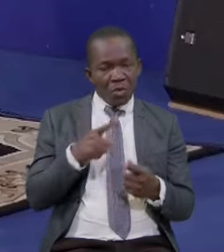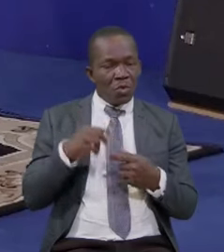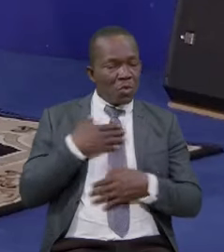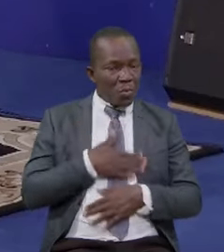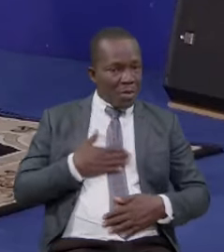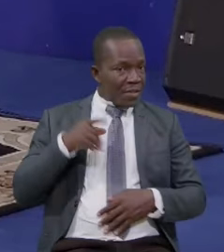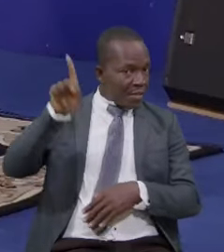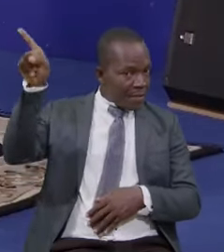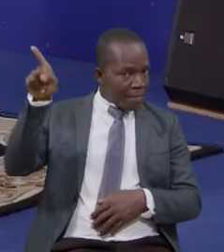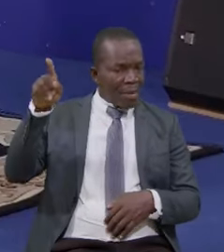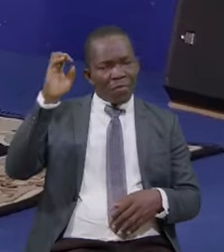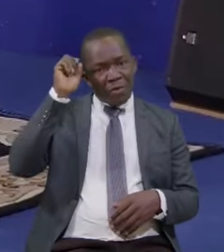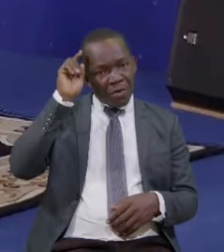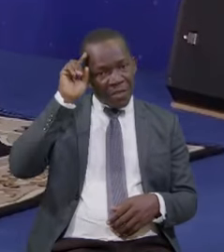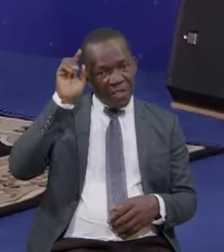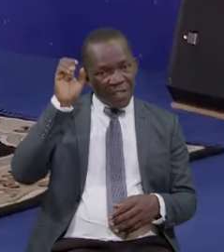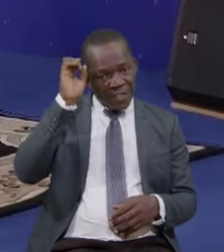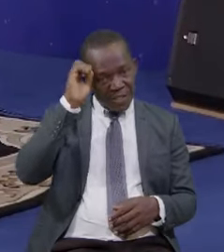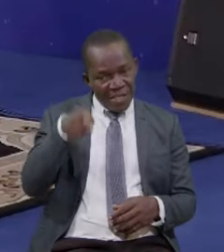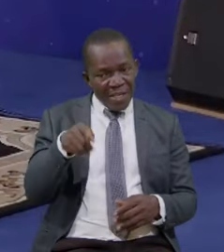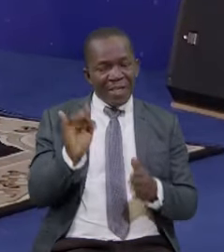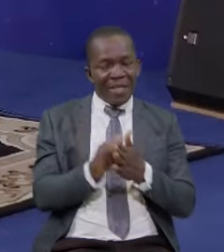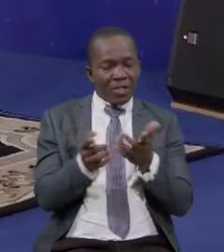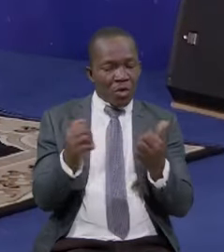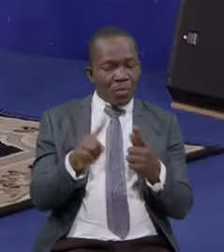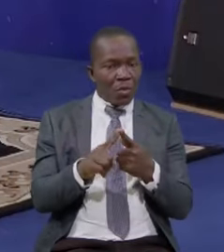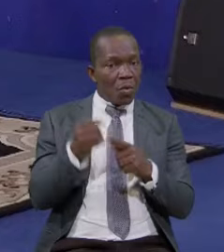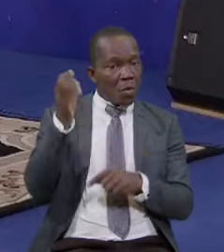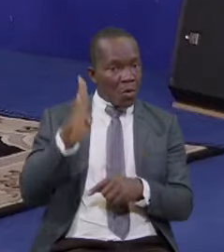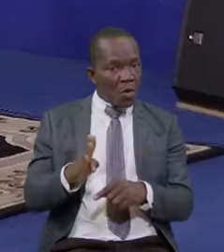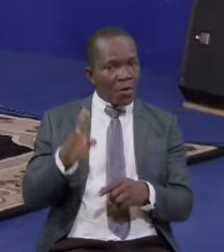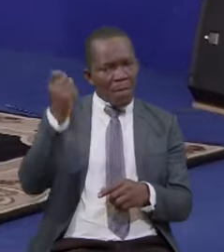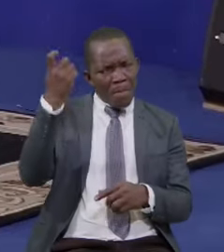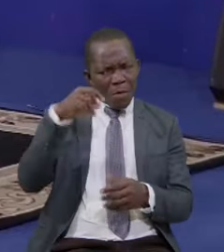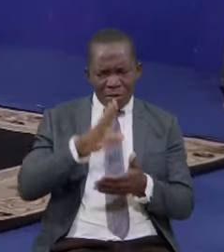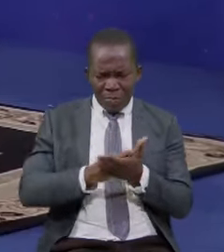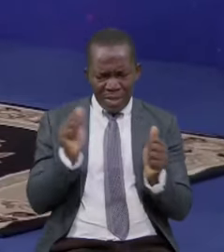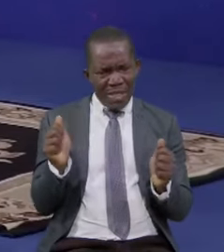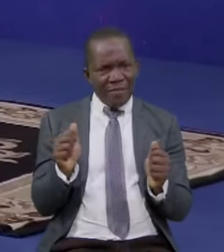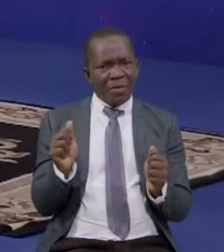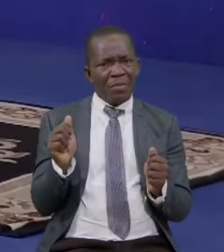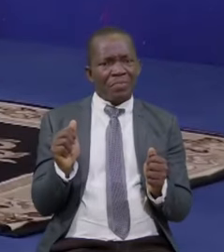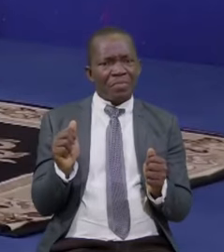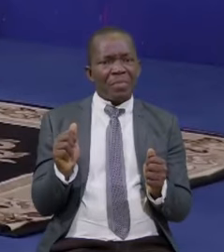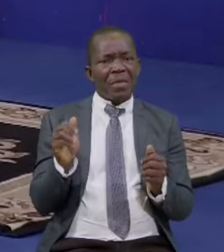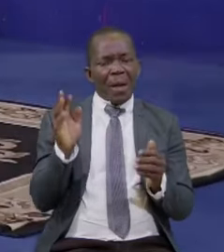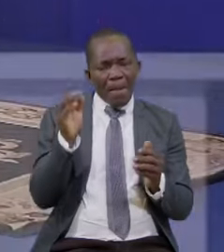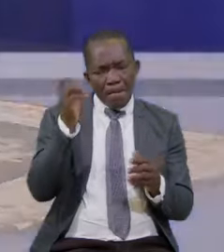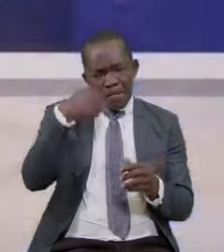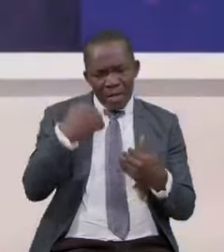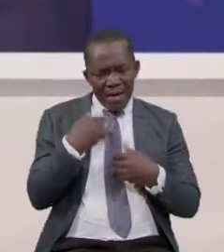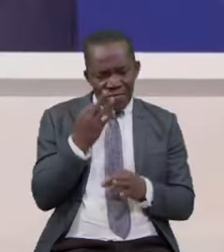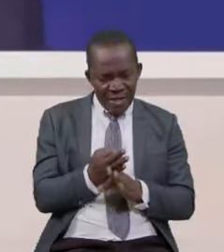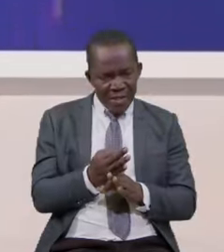croit que qui vient à Dieu pour le salut il doit croire il vient à Dieu pour la guérison il doit croire il